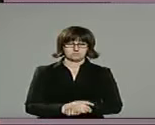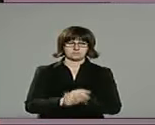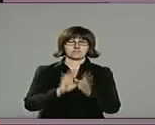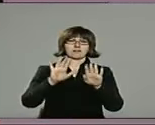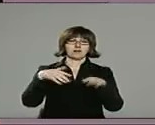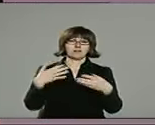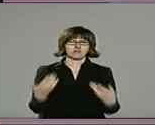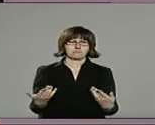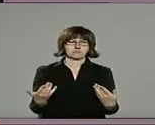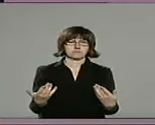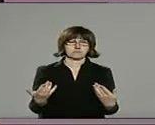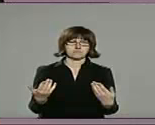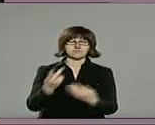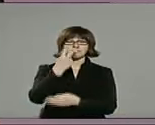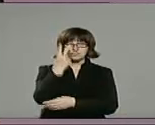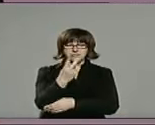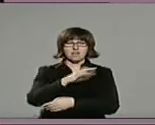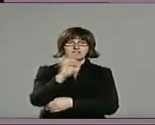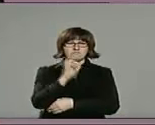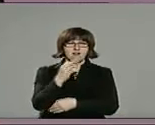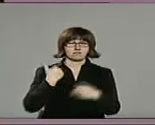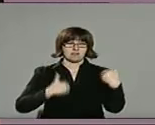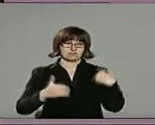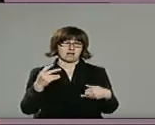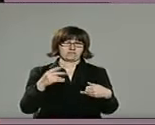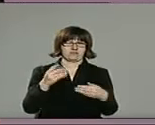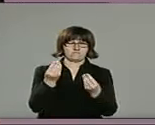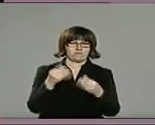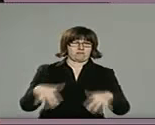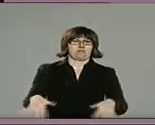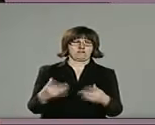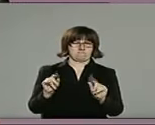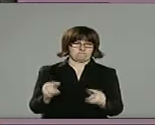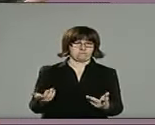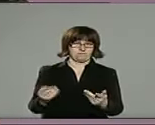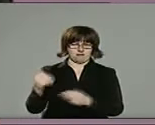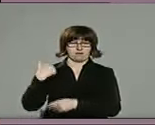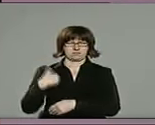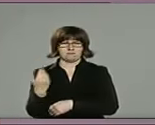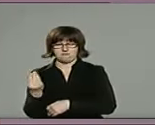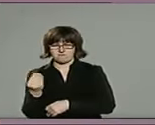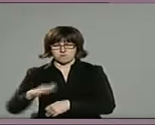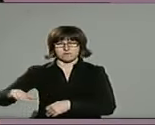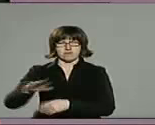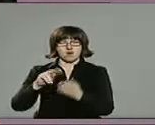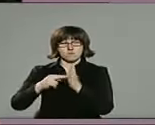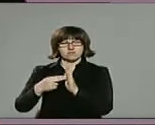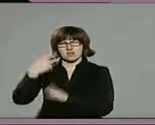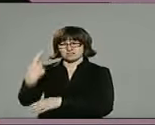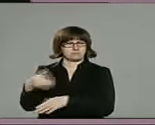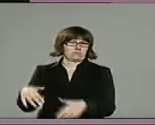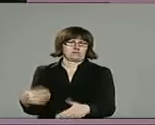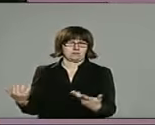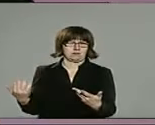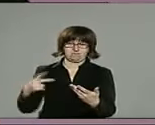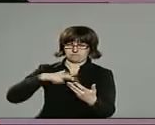Es gibt zwei gefährliche Seiten dieses Ohnmachtsgefühls. Die eine Seite ist das Gefühl, dass auch die Politiker ohnmächtig sind, weil